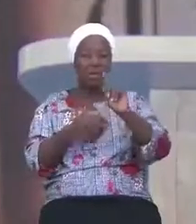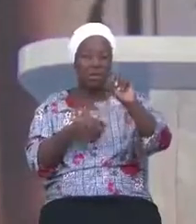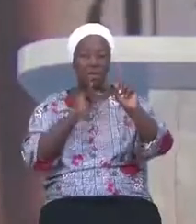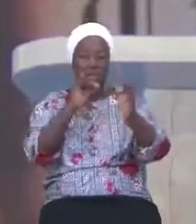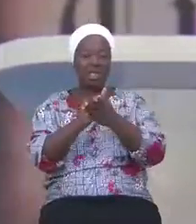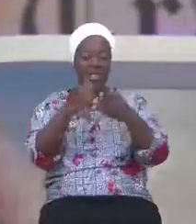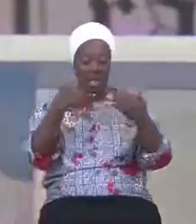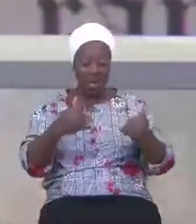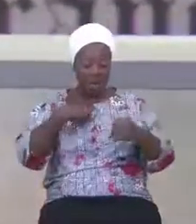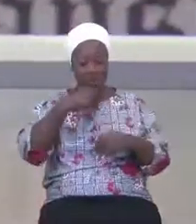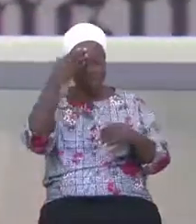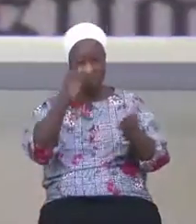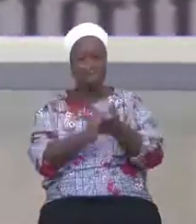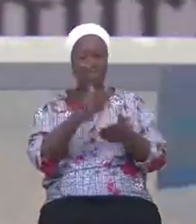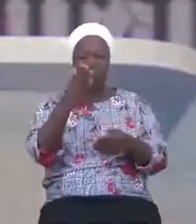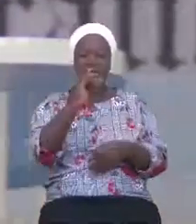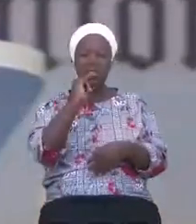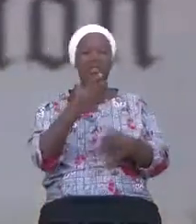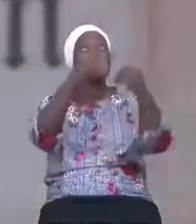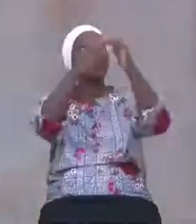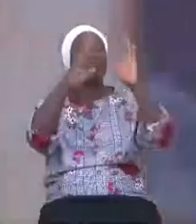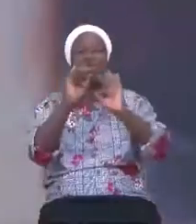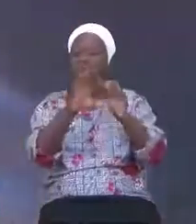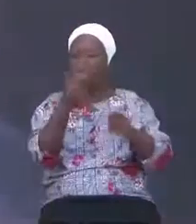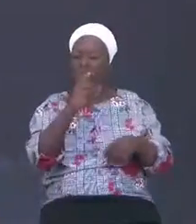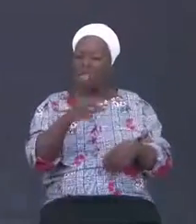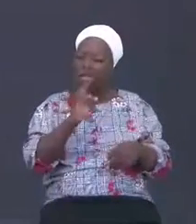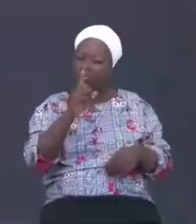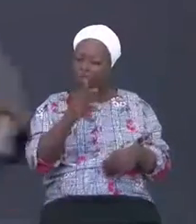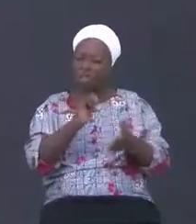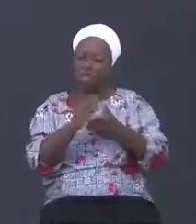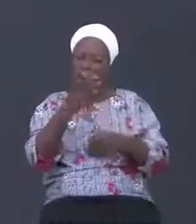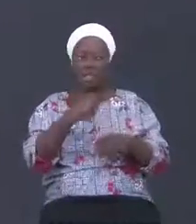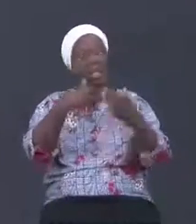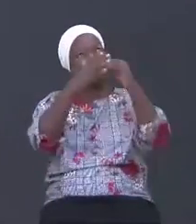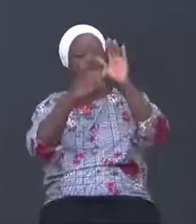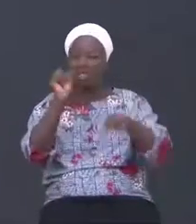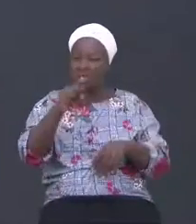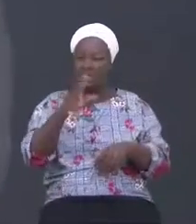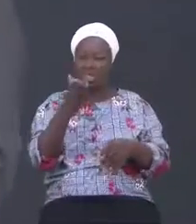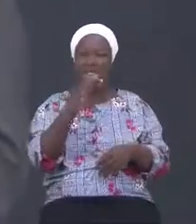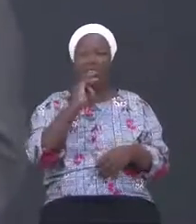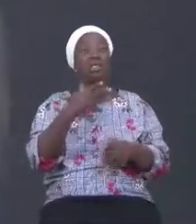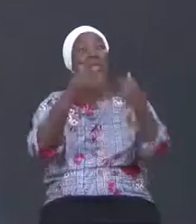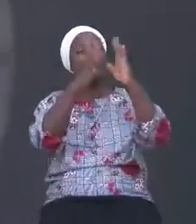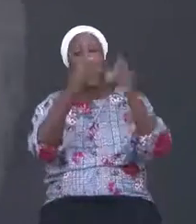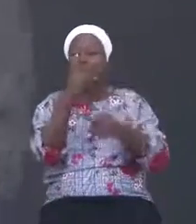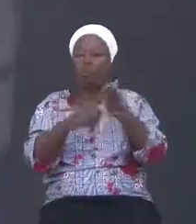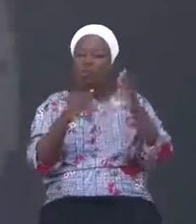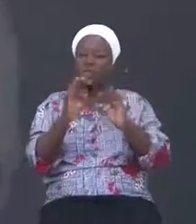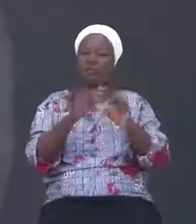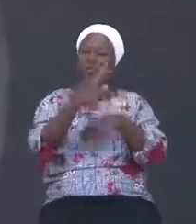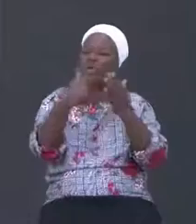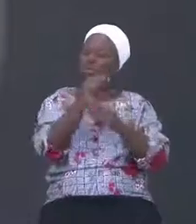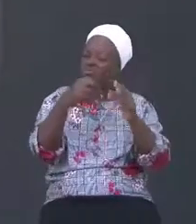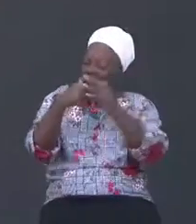Si quelqu'un dit, est-ce que tu es sûr qu'il y a le ciel? Oui, il y a le ciel. Et si toute l'adoration que tu faisais,